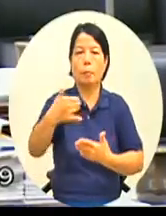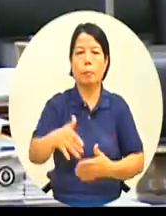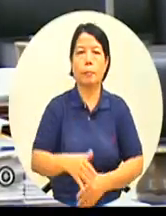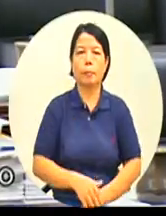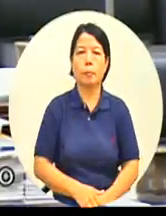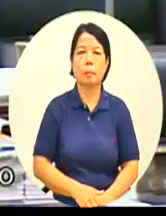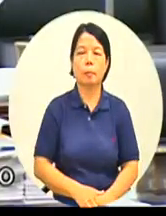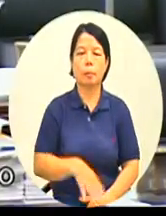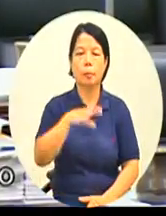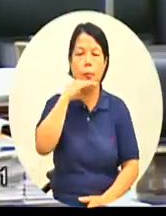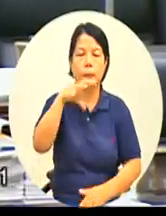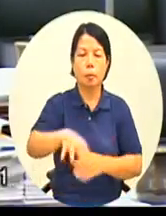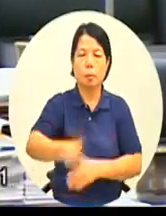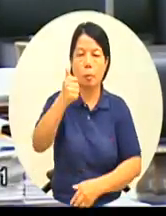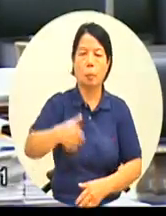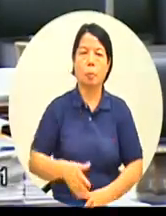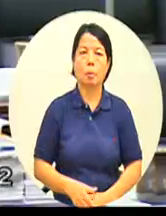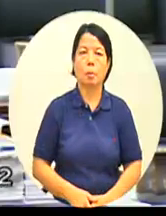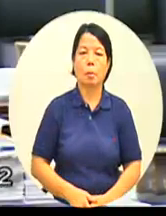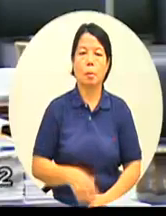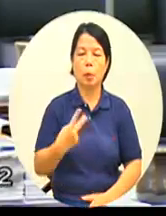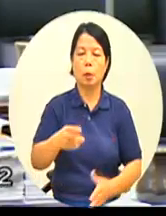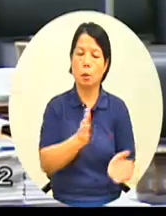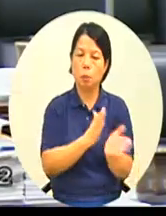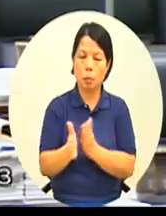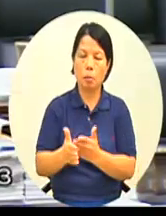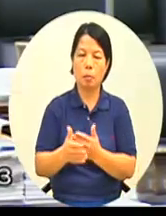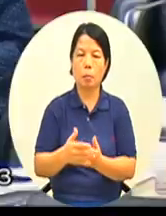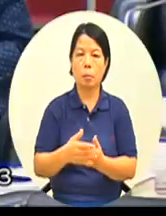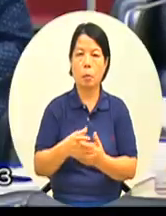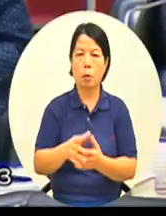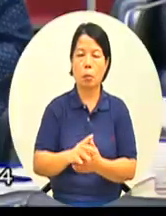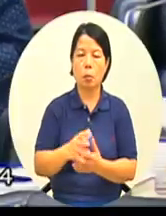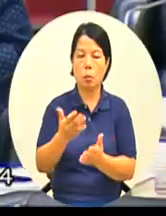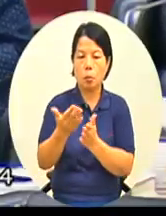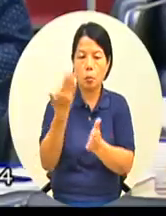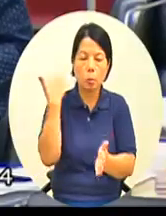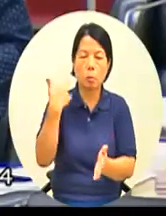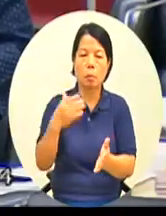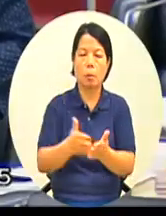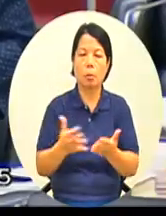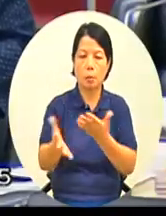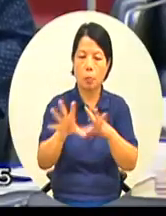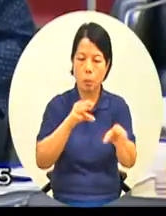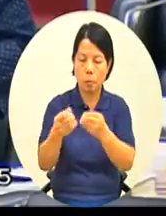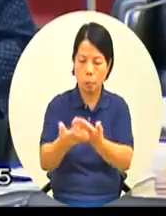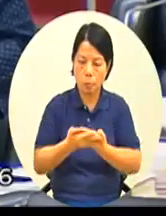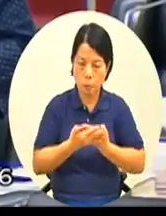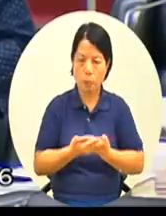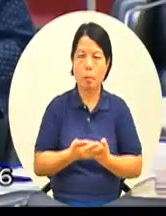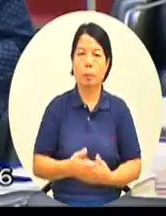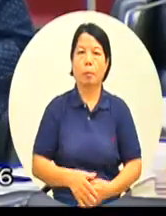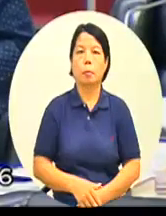我们的局长，请你可以再来准备一些我上次要求给我的资料。